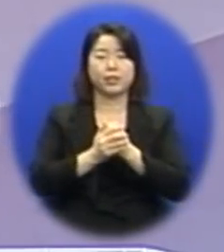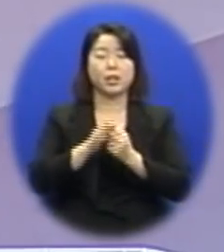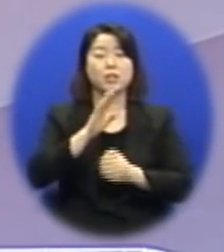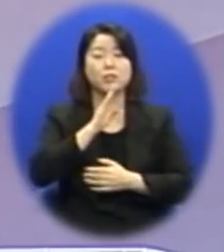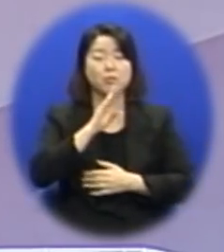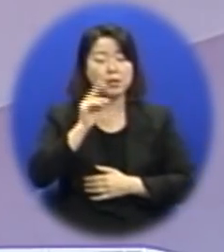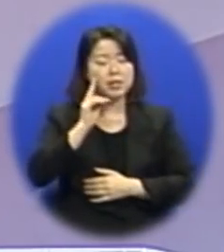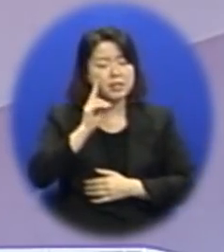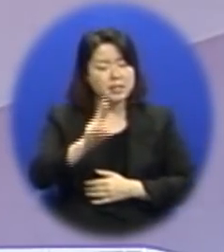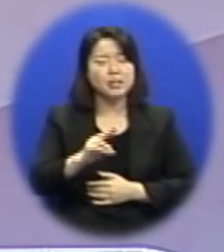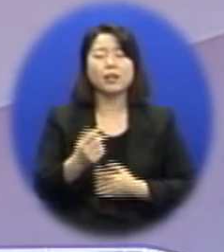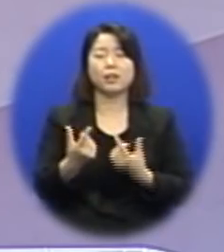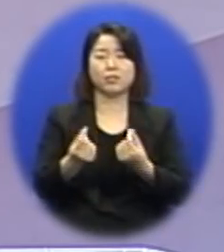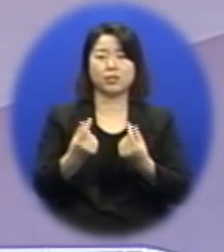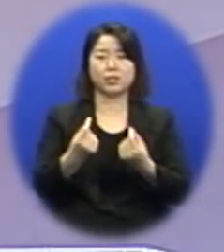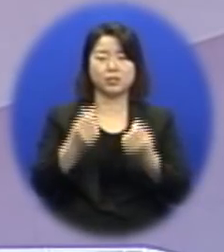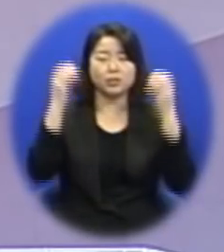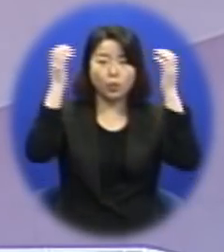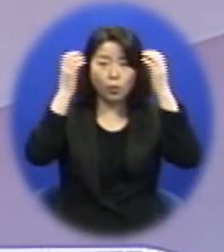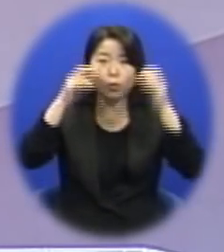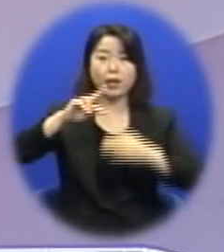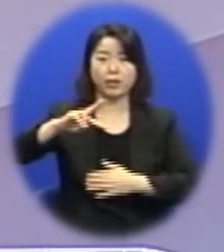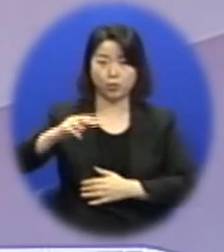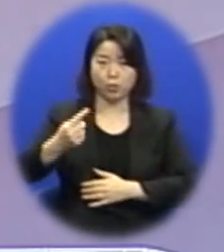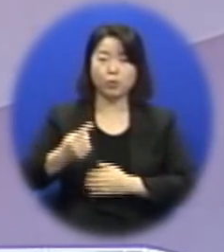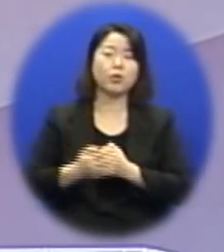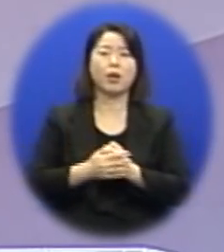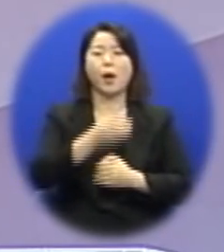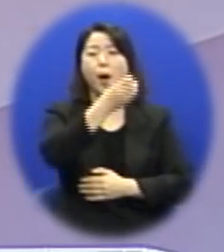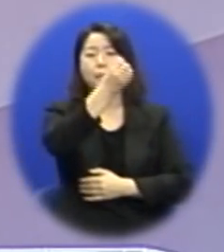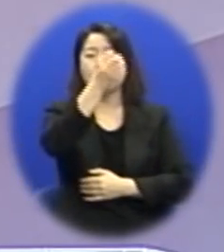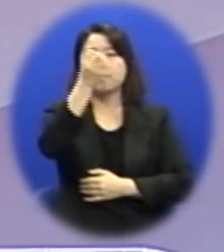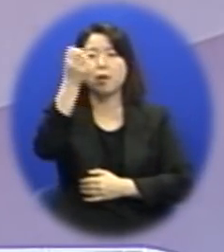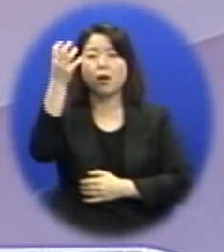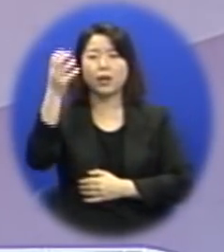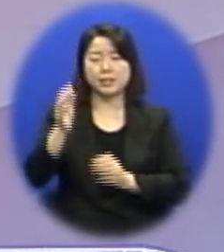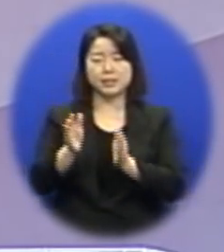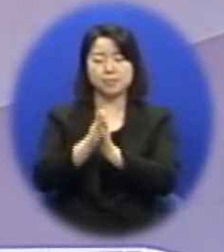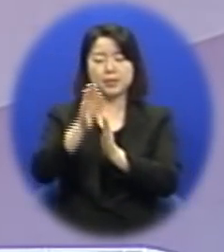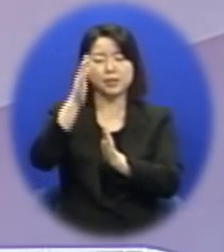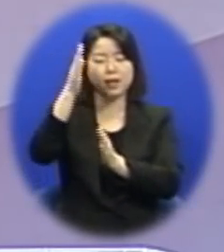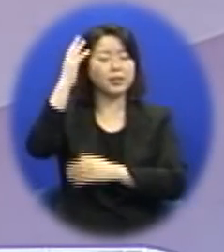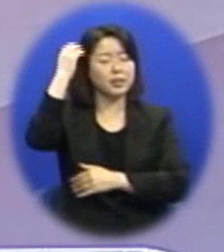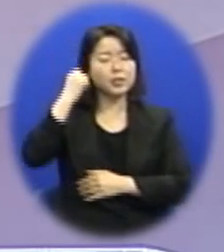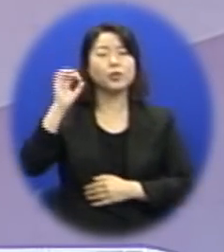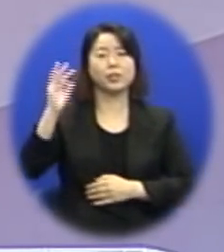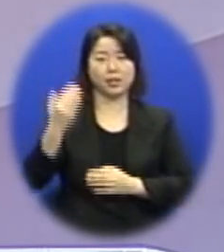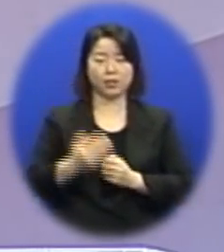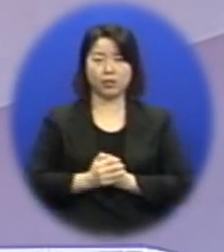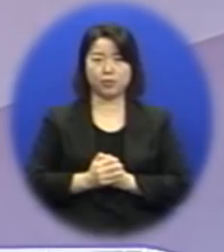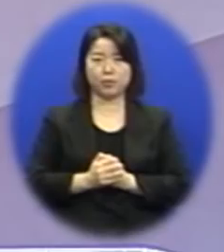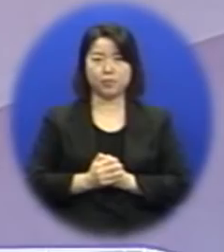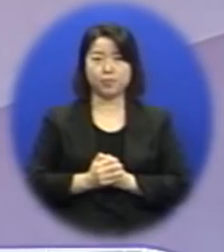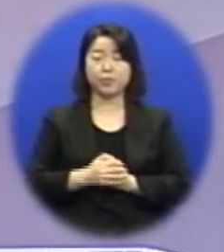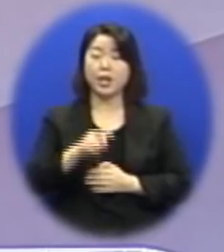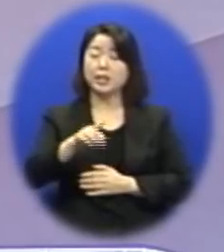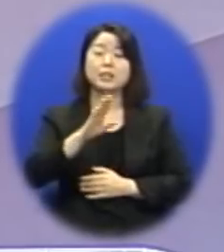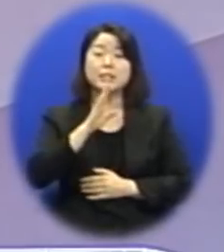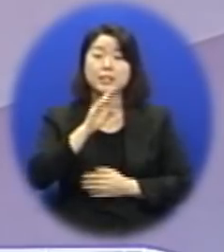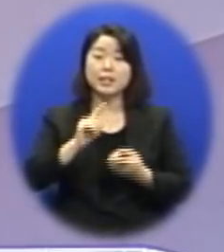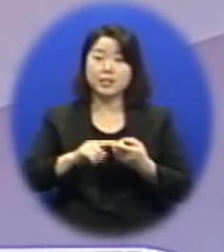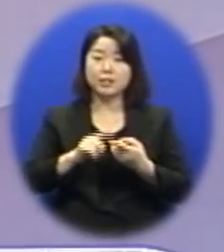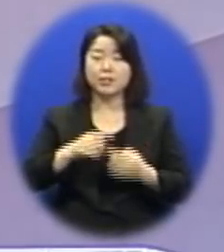끔찍한 것 같은 그 고난도 별같이 빛나는 기억이 돼요 그 사실을